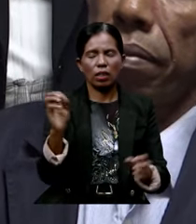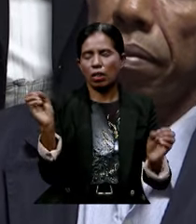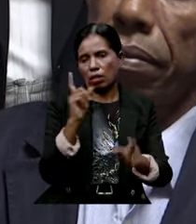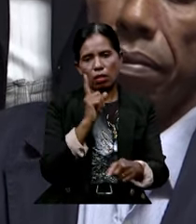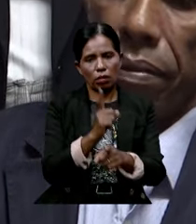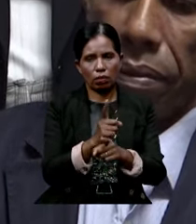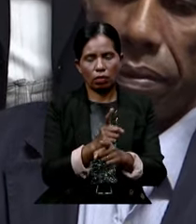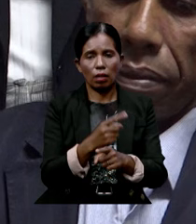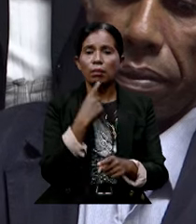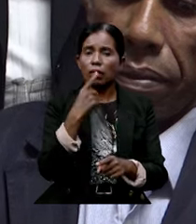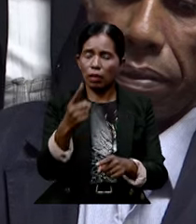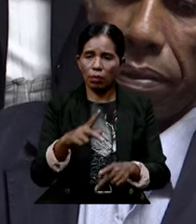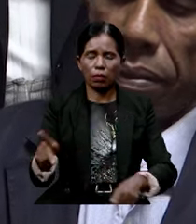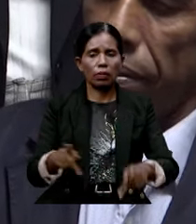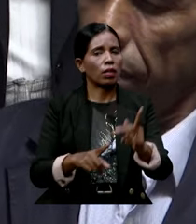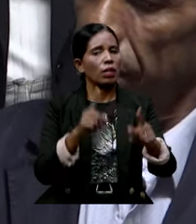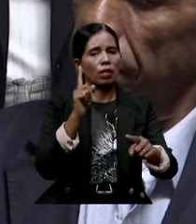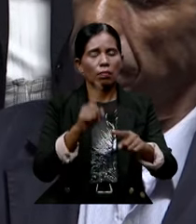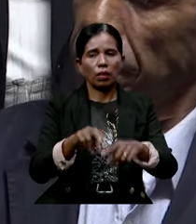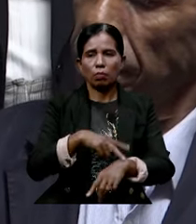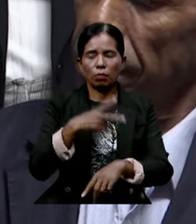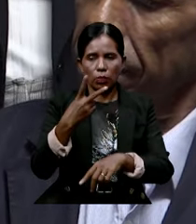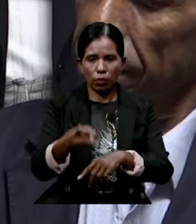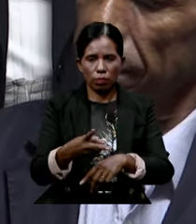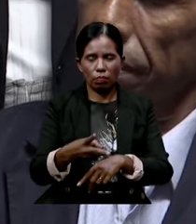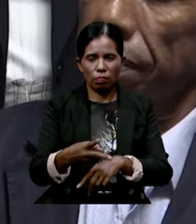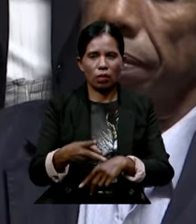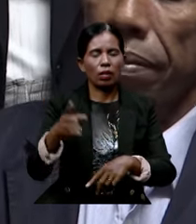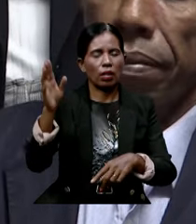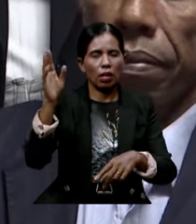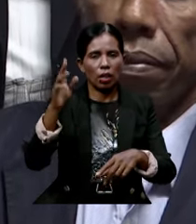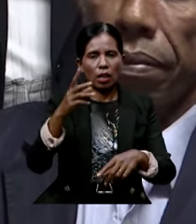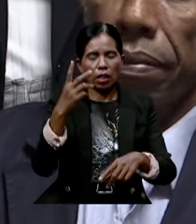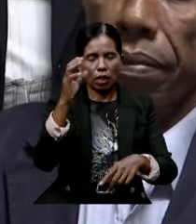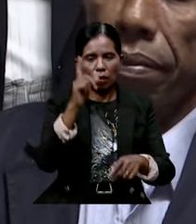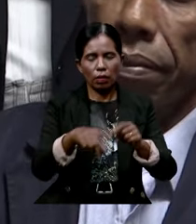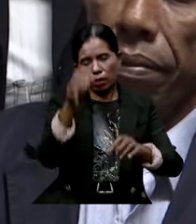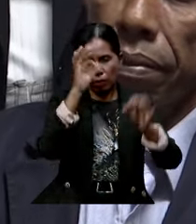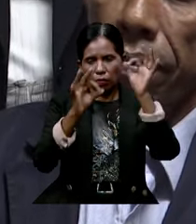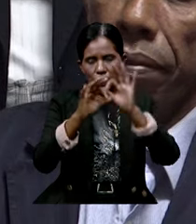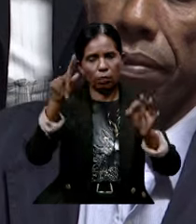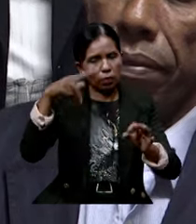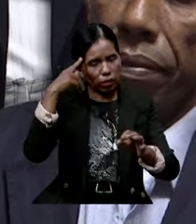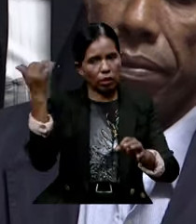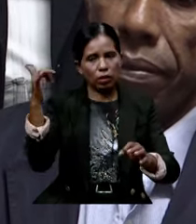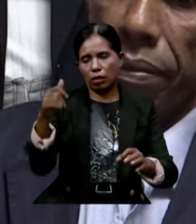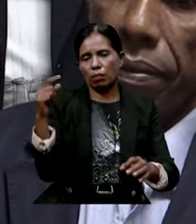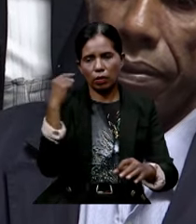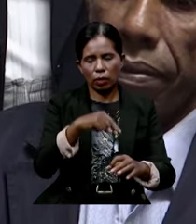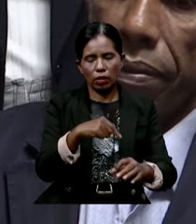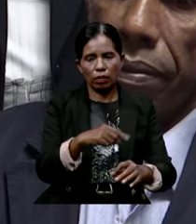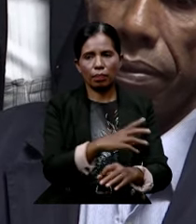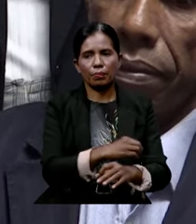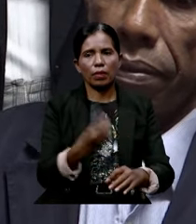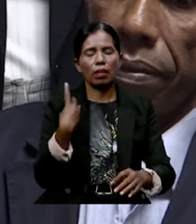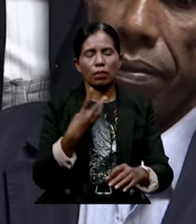Tambah nema deklara publik kata klabele mundo manual politik sira ne. Fiar kata problema internal se resolve internal ya